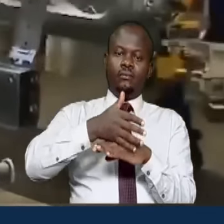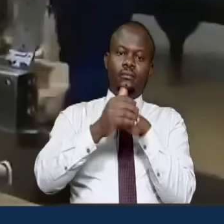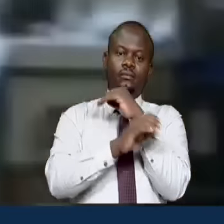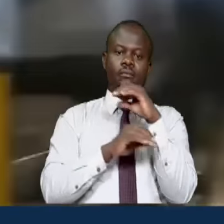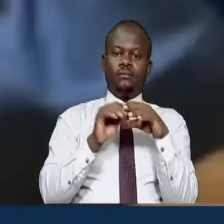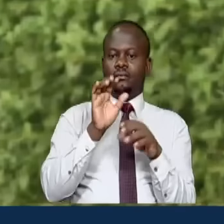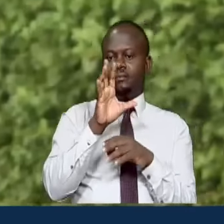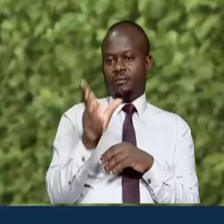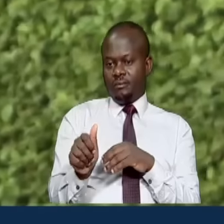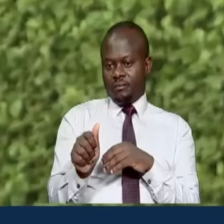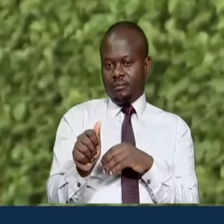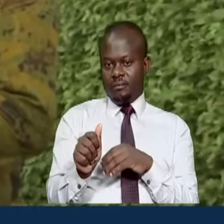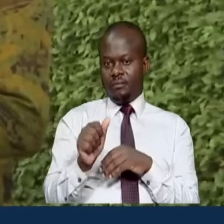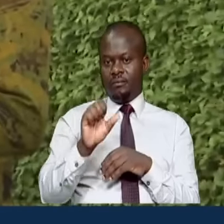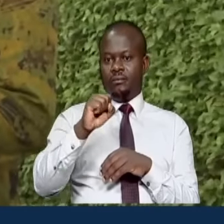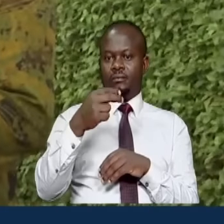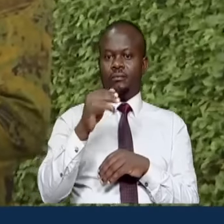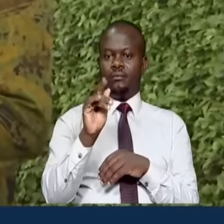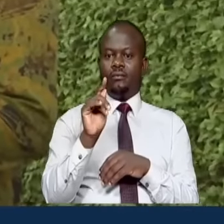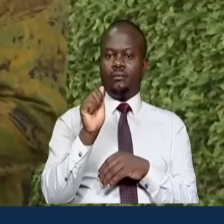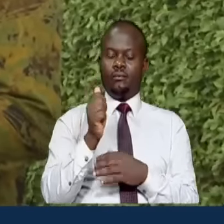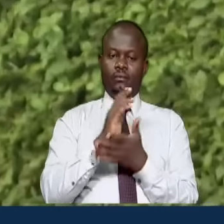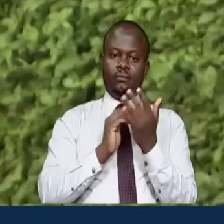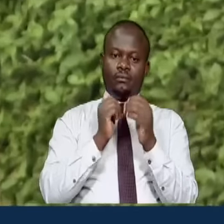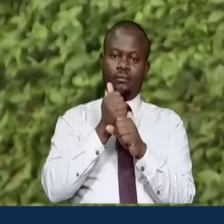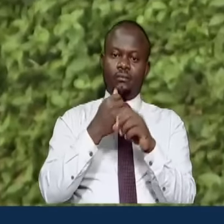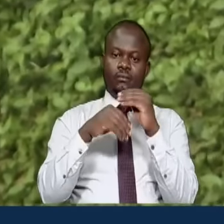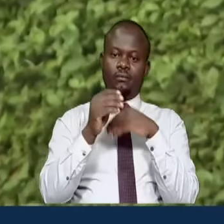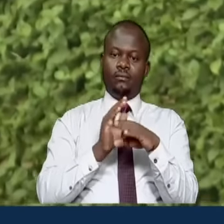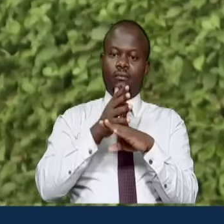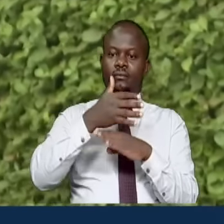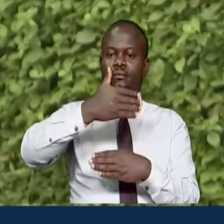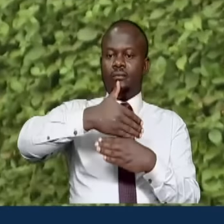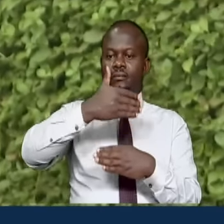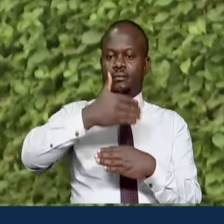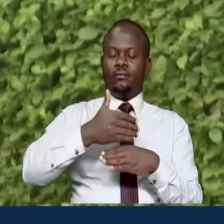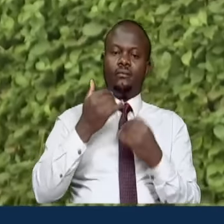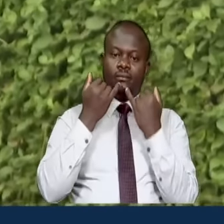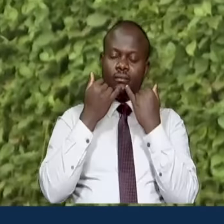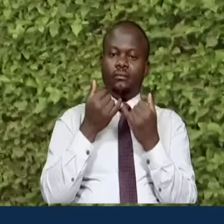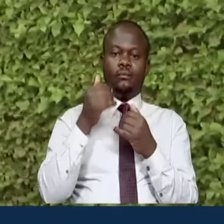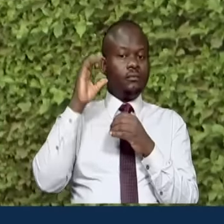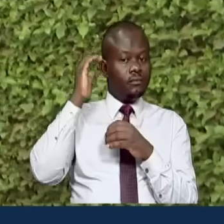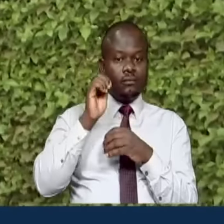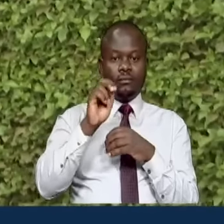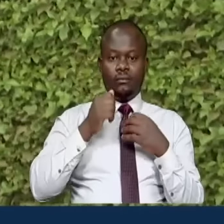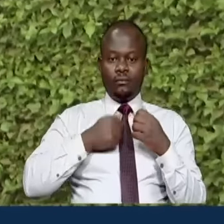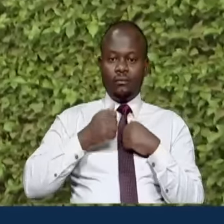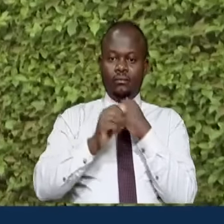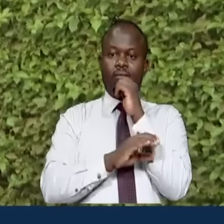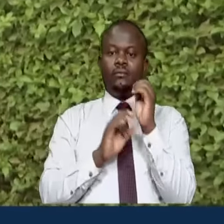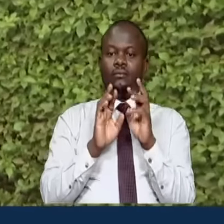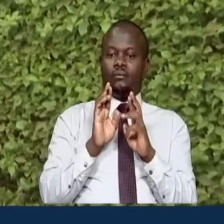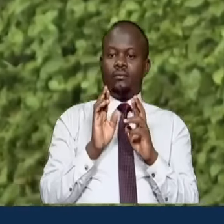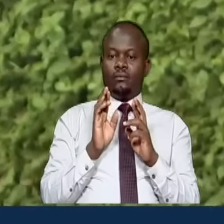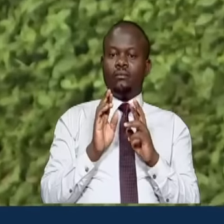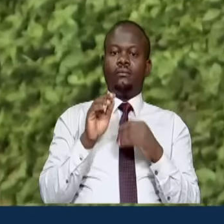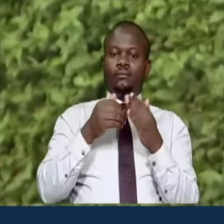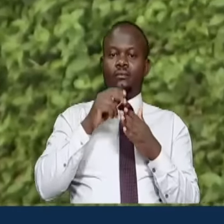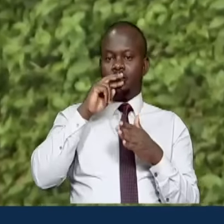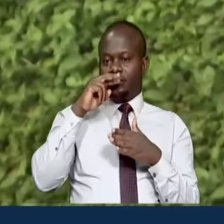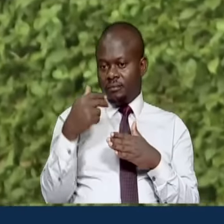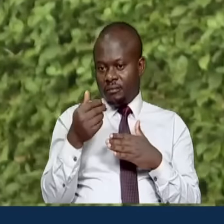Afrika Shaka Michel numwe mu bakora ubucuruzi bwambukiranya imipaka yabwiye radio na televiziyo by'igihugu ko bizeye igisubizo kuri isoko